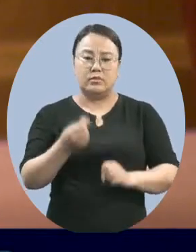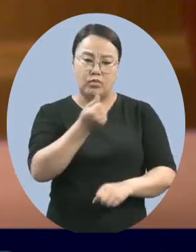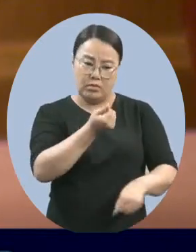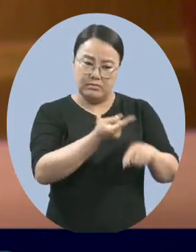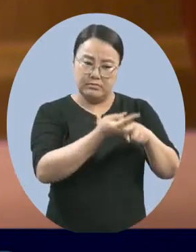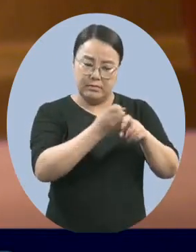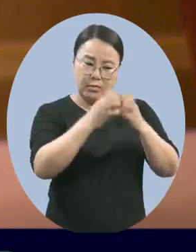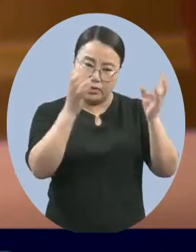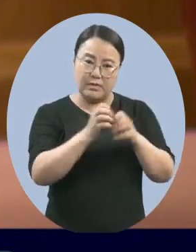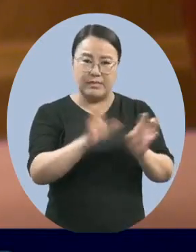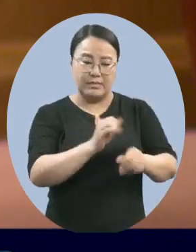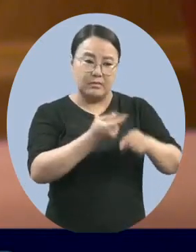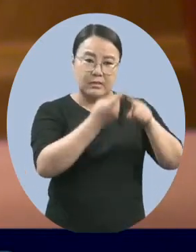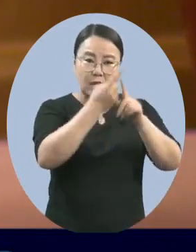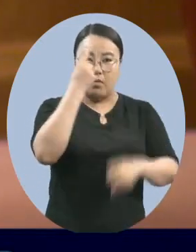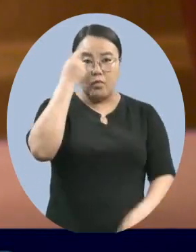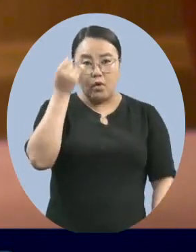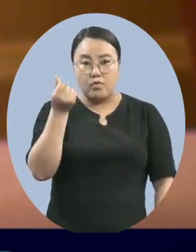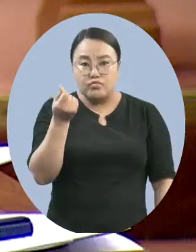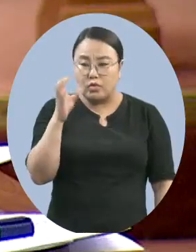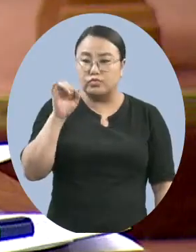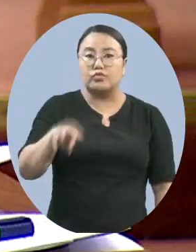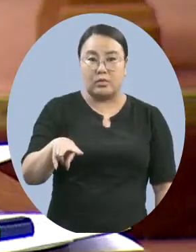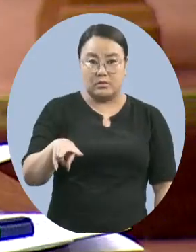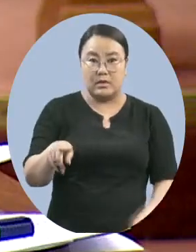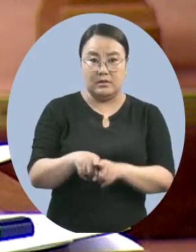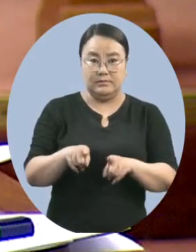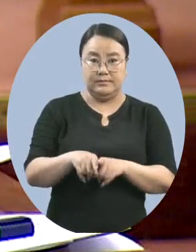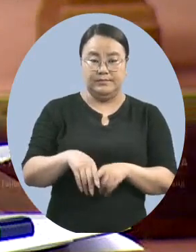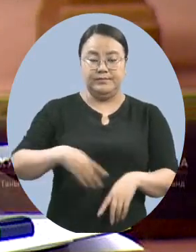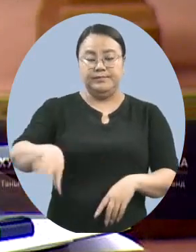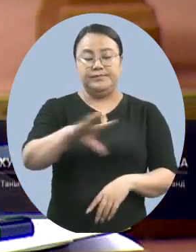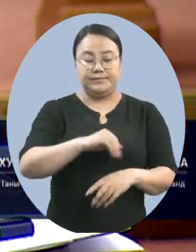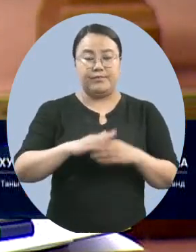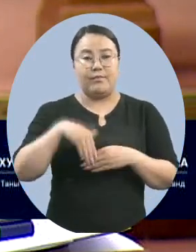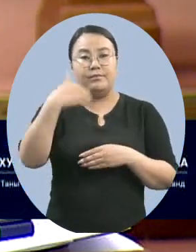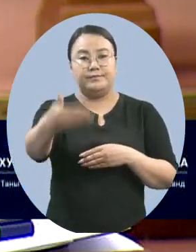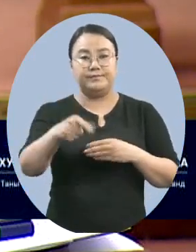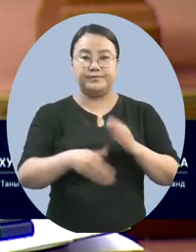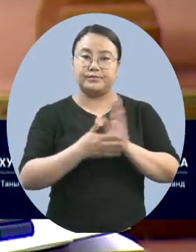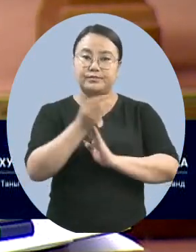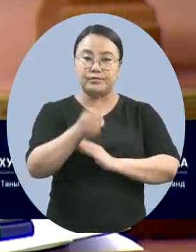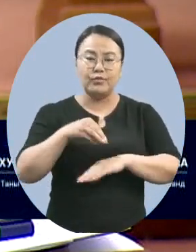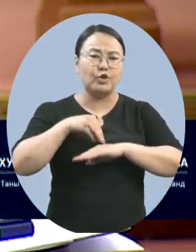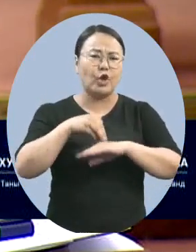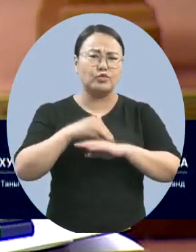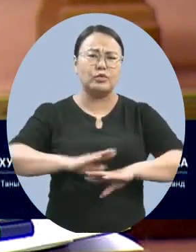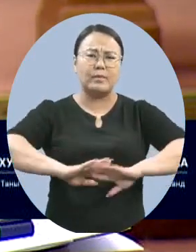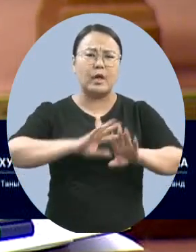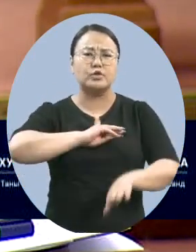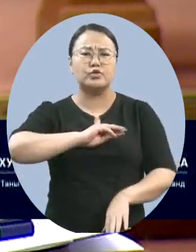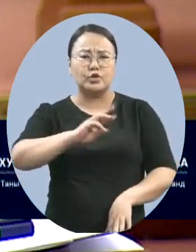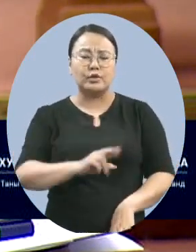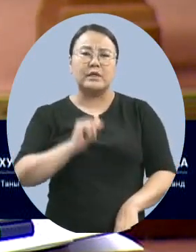юмний үн өсөж байгаа гэдэг чинь энэ Монгол төгрөний ань сулрчаад байгаа шүү дээ. Ер нь. За бидний хувьд яг цаашдаа ч гэсэн одоо бас энэ төсвийнхөө доктортой байдлыг хангах хүднээс